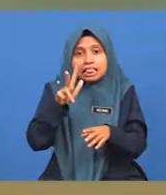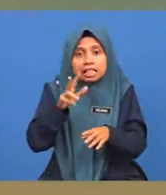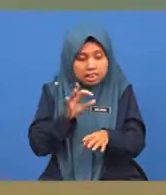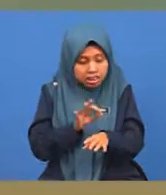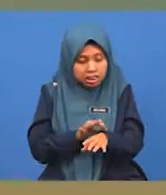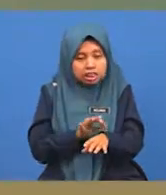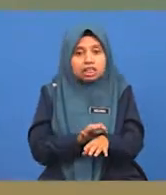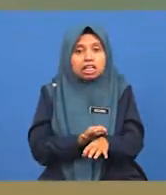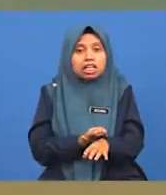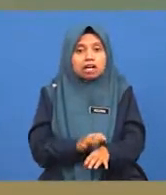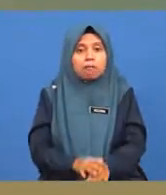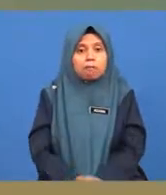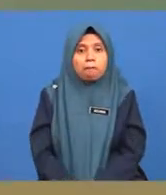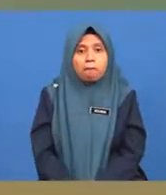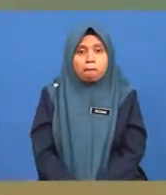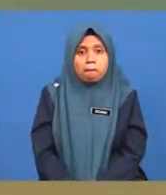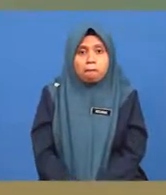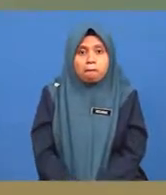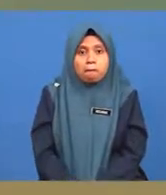3 jam.